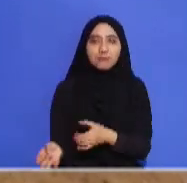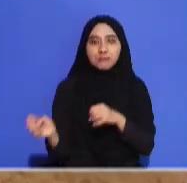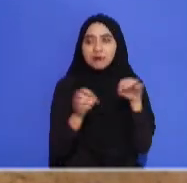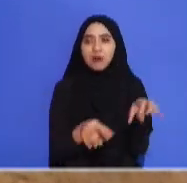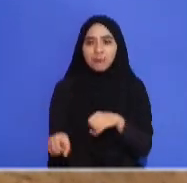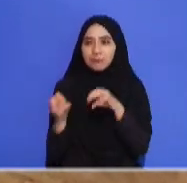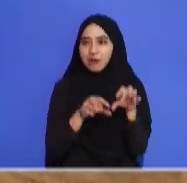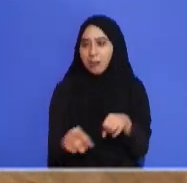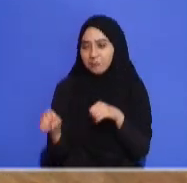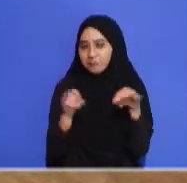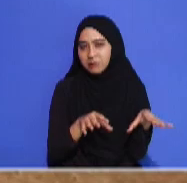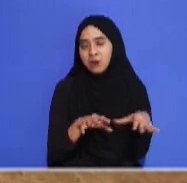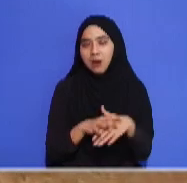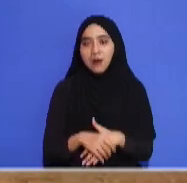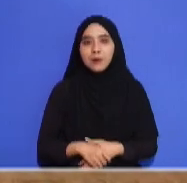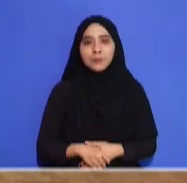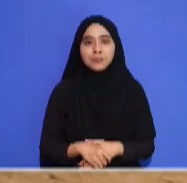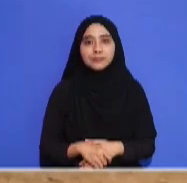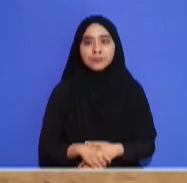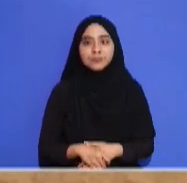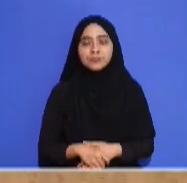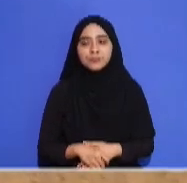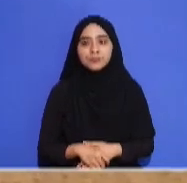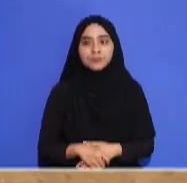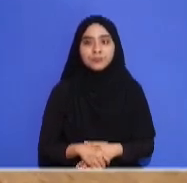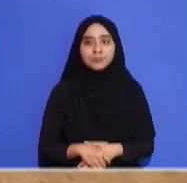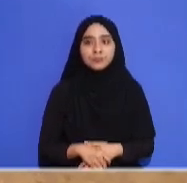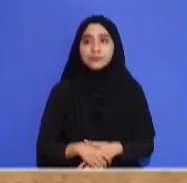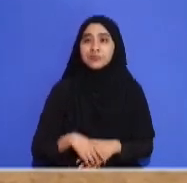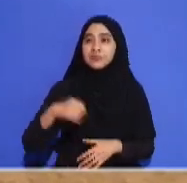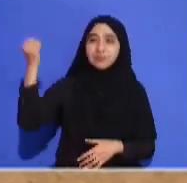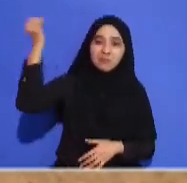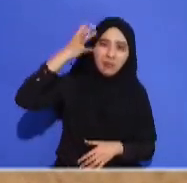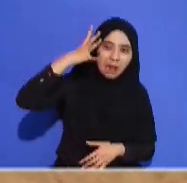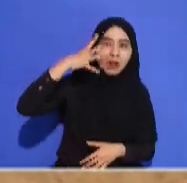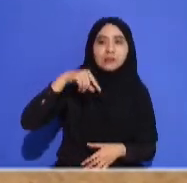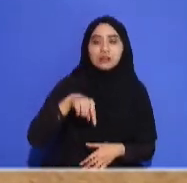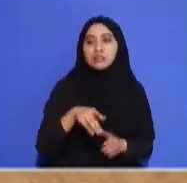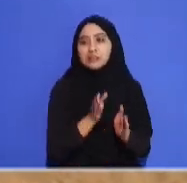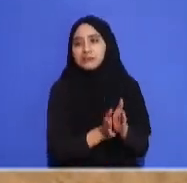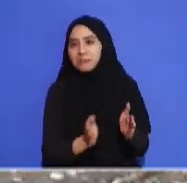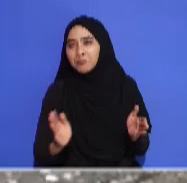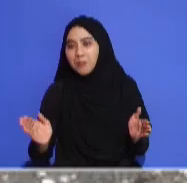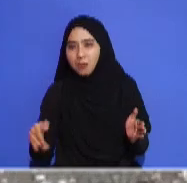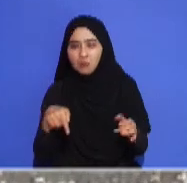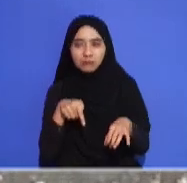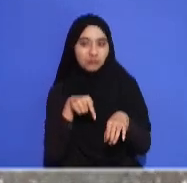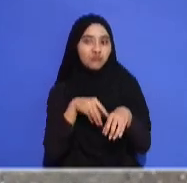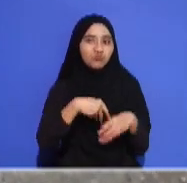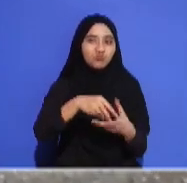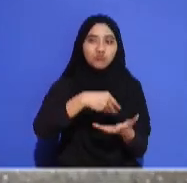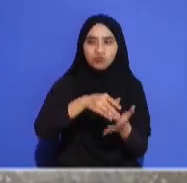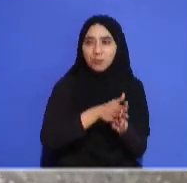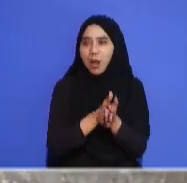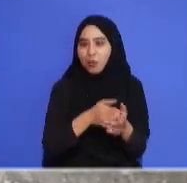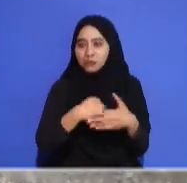bobot kasaenanipun soto rajangan saged bebas saking jamur lan saged kasimpen ing jangka panjang. Soto ingkang kasimpen